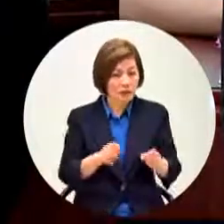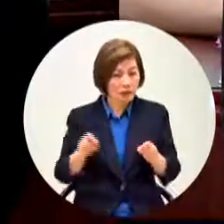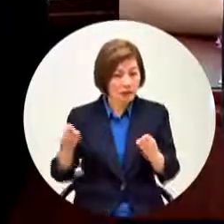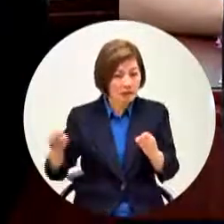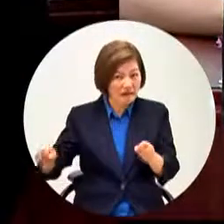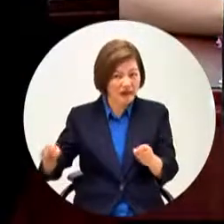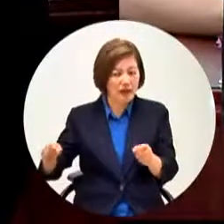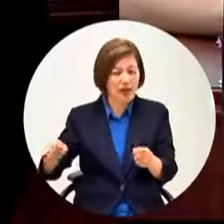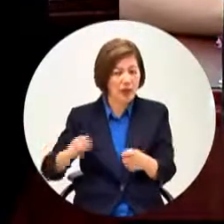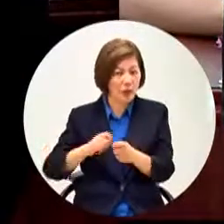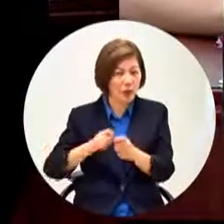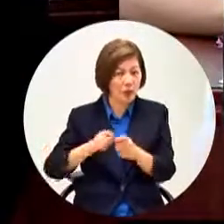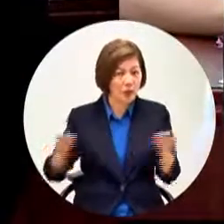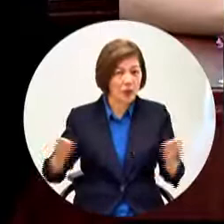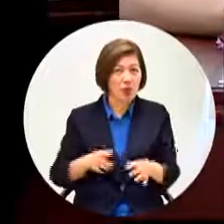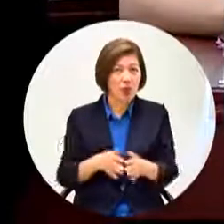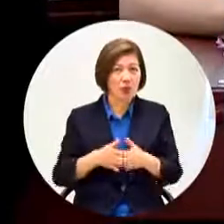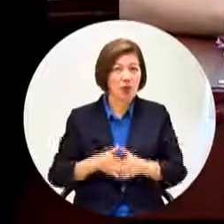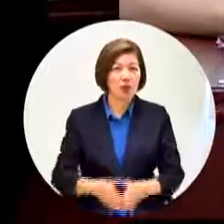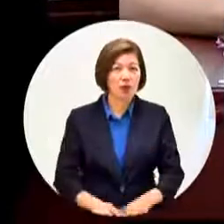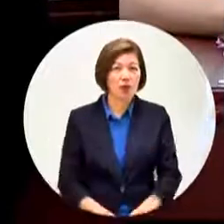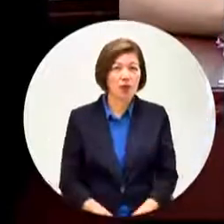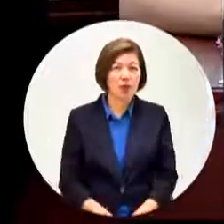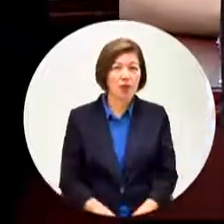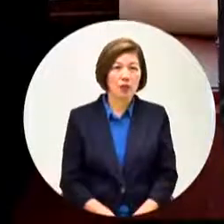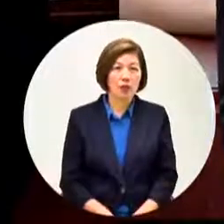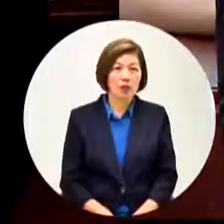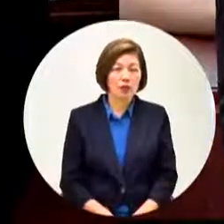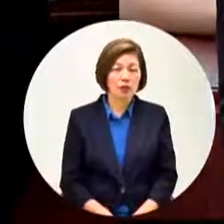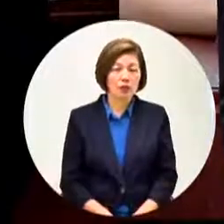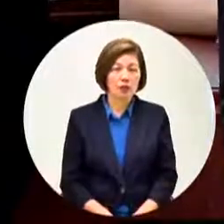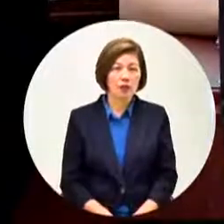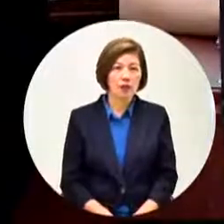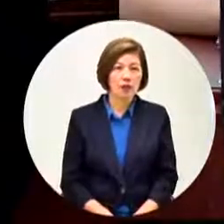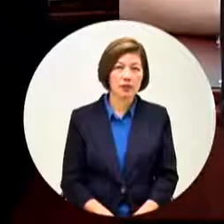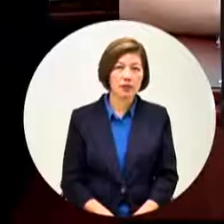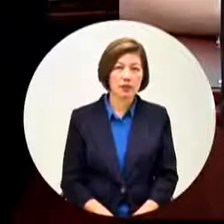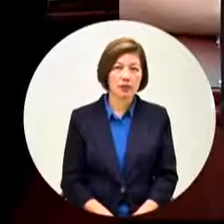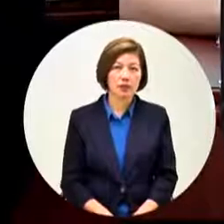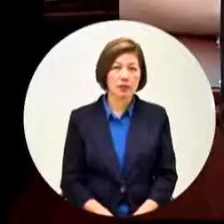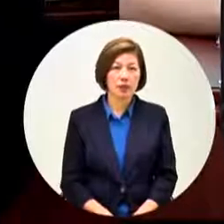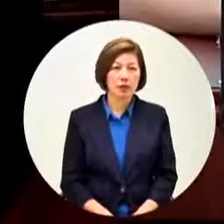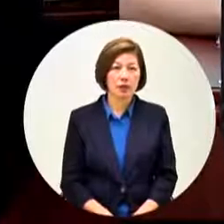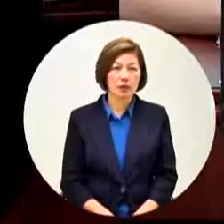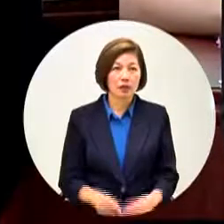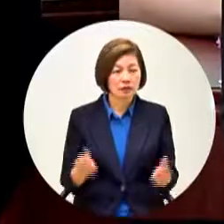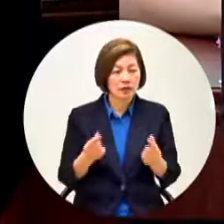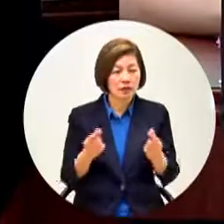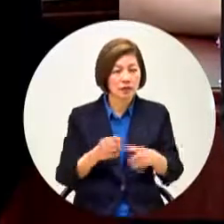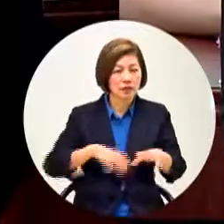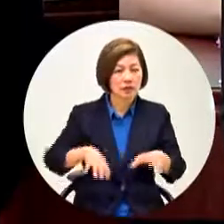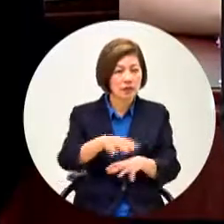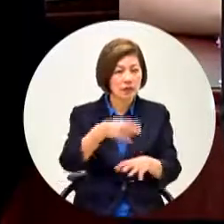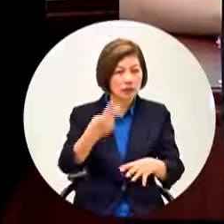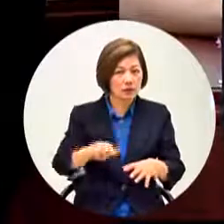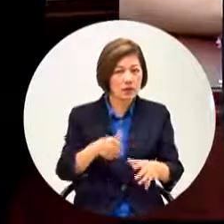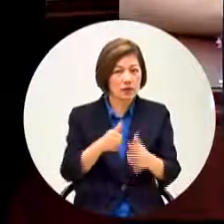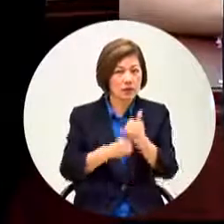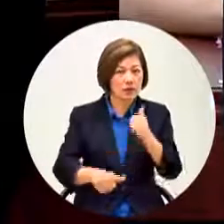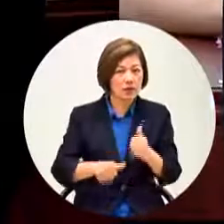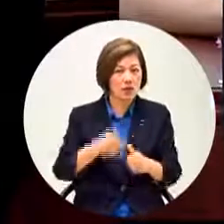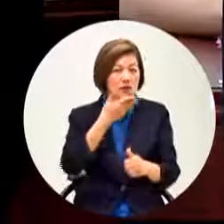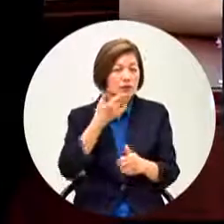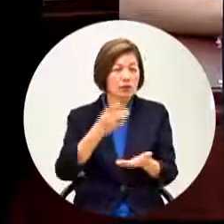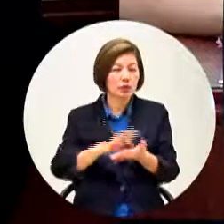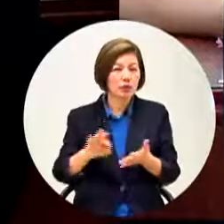是咪，我有，吼、哦，你看安尼，环境再生能源利用对不对？安尼分化